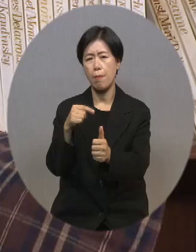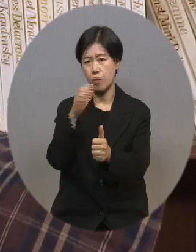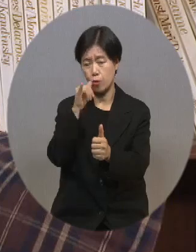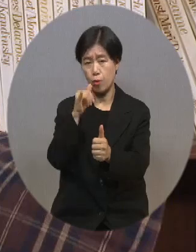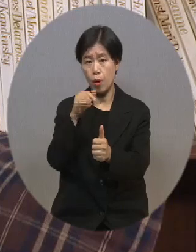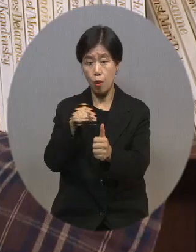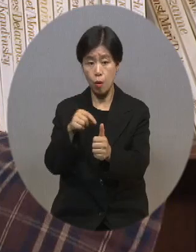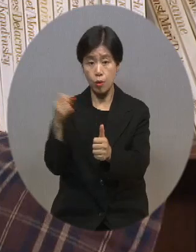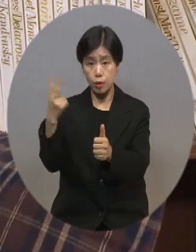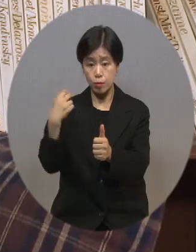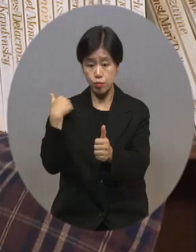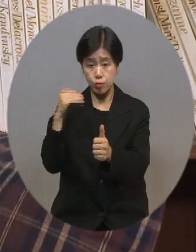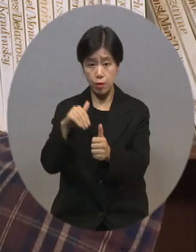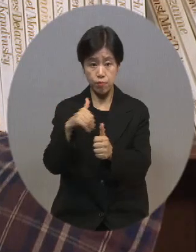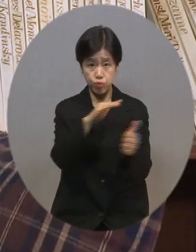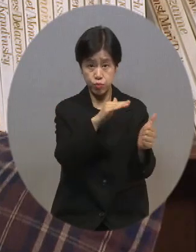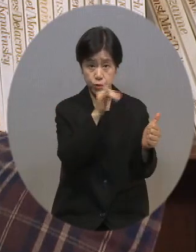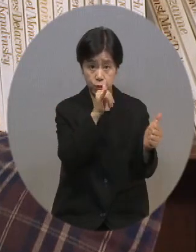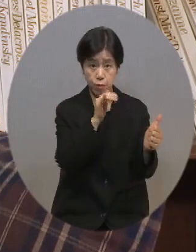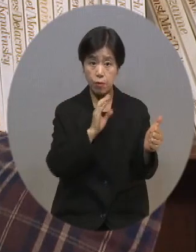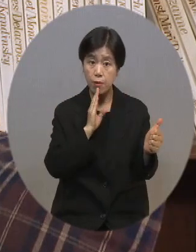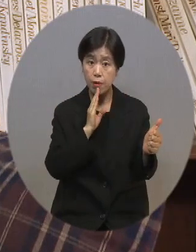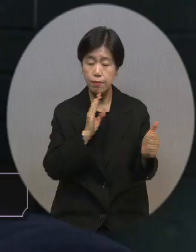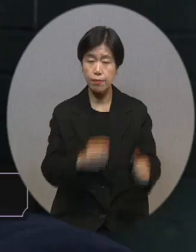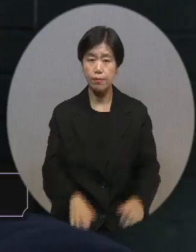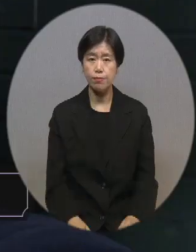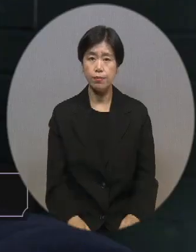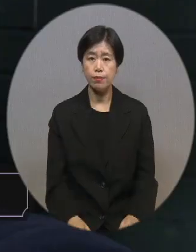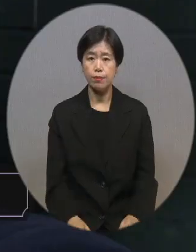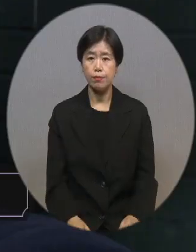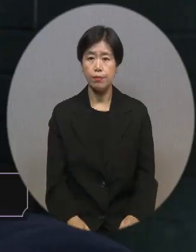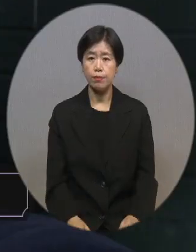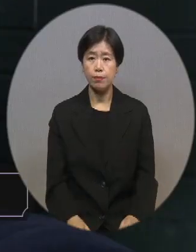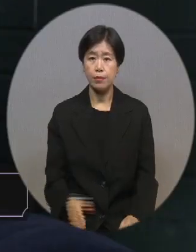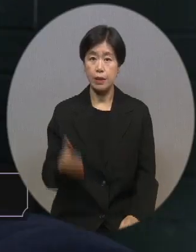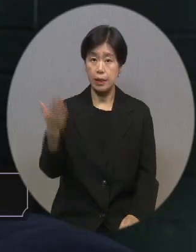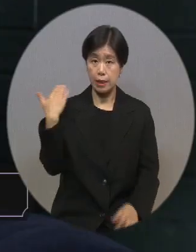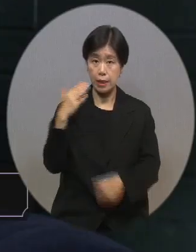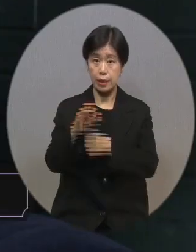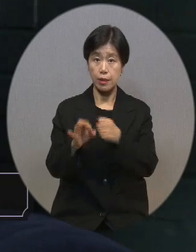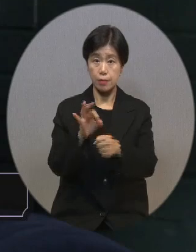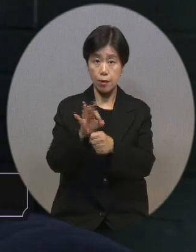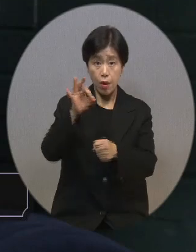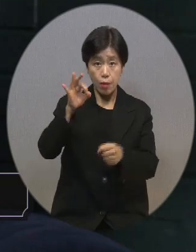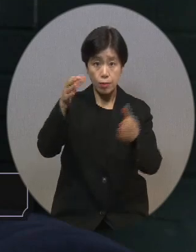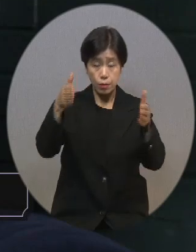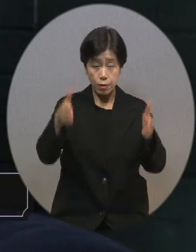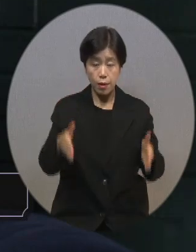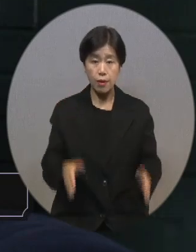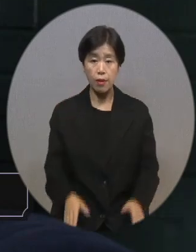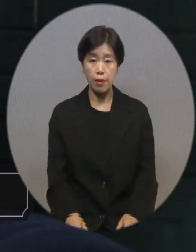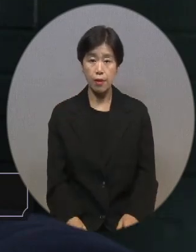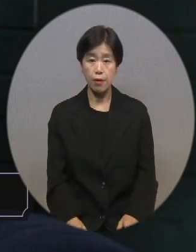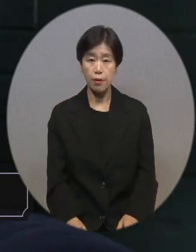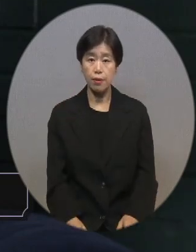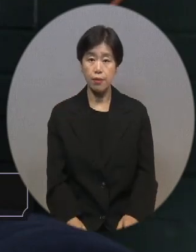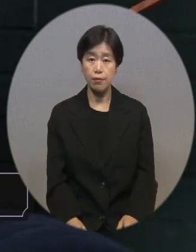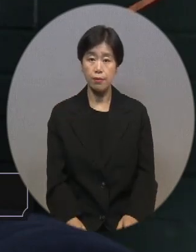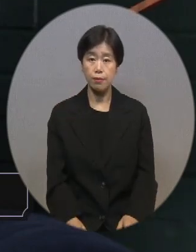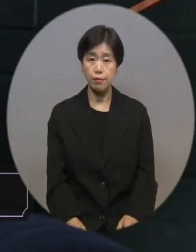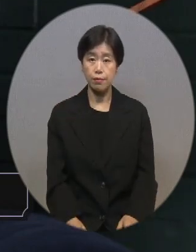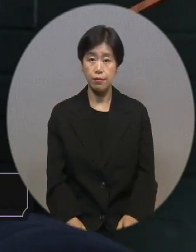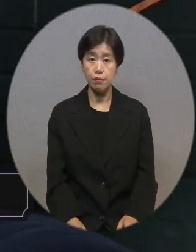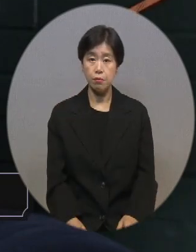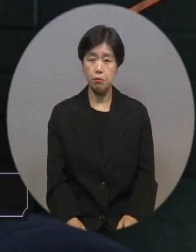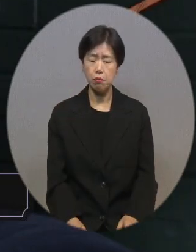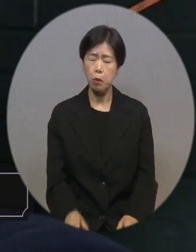북송시켜버리는 경우가 그렇게 많아졌다고. 사실 지난 10년 동안에는 조금